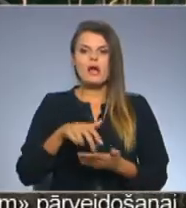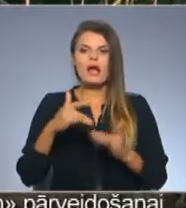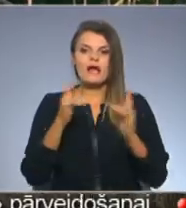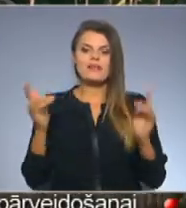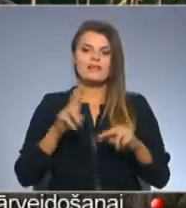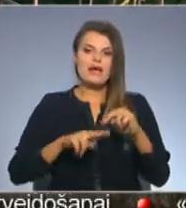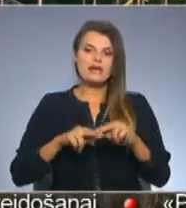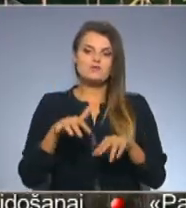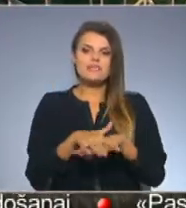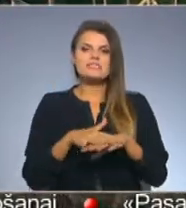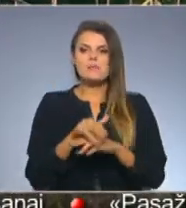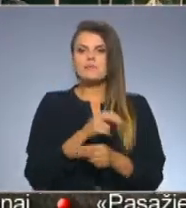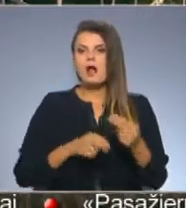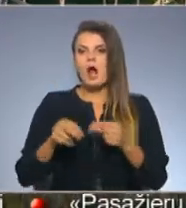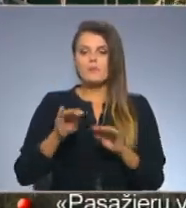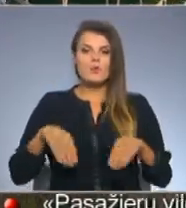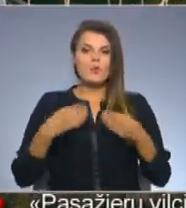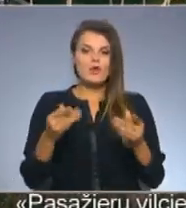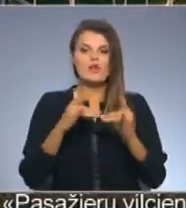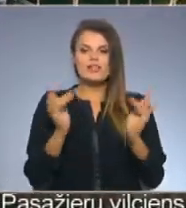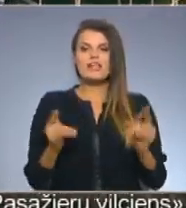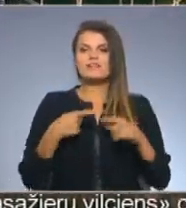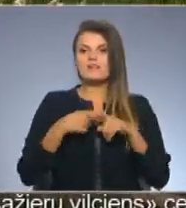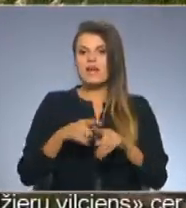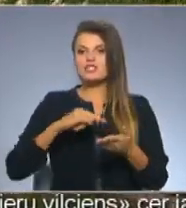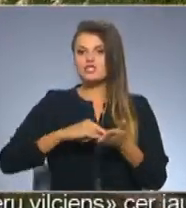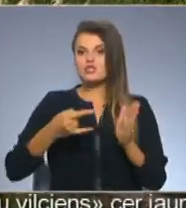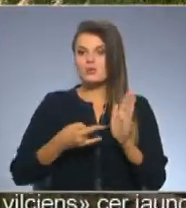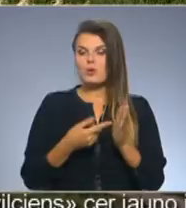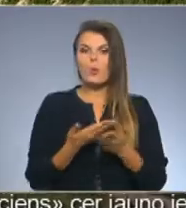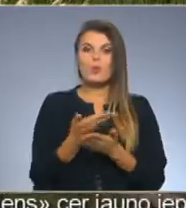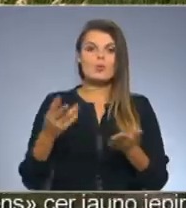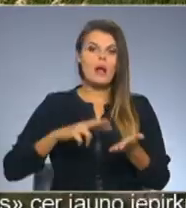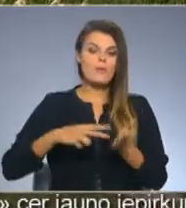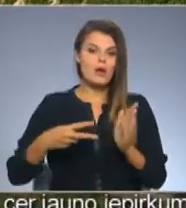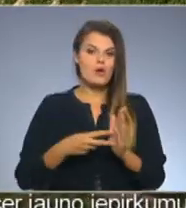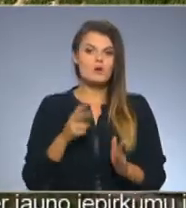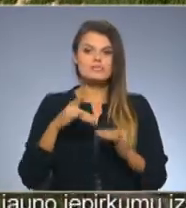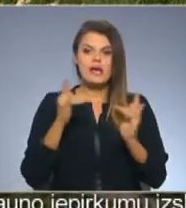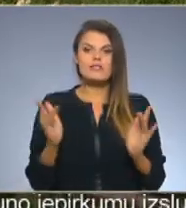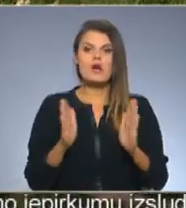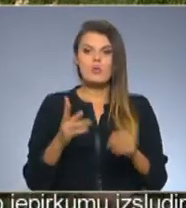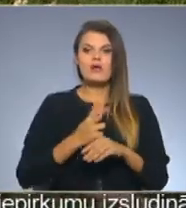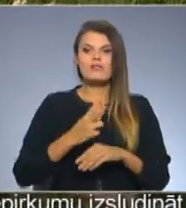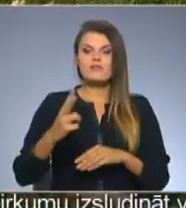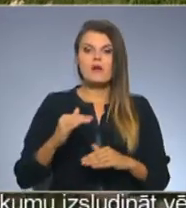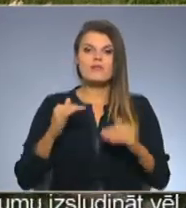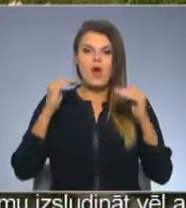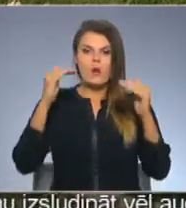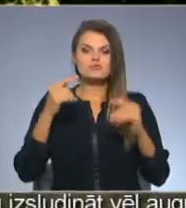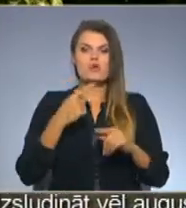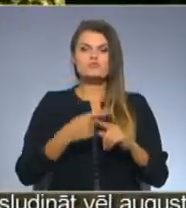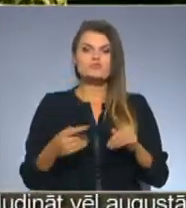izbūvi. Sabiedriskajai apspriešanai nodots tilta tehniskais projekts, kurā paredzēts, ka tilts būs 2 metrus augstāks, uz